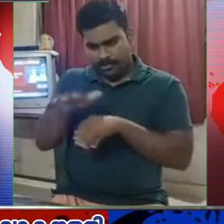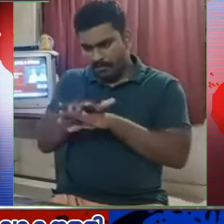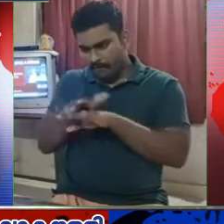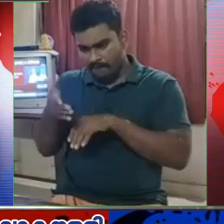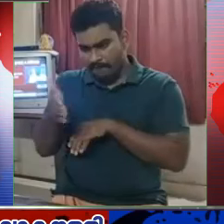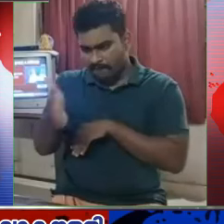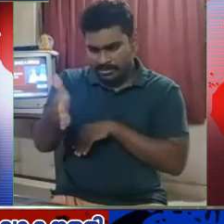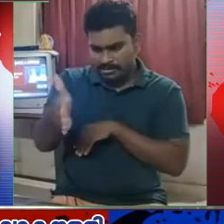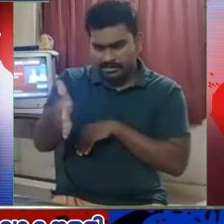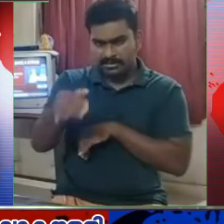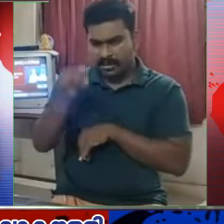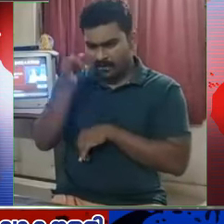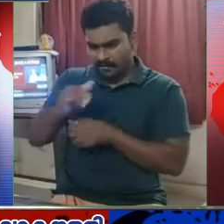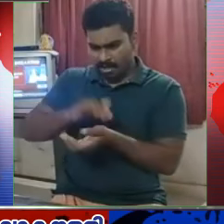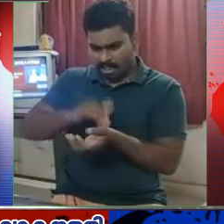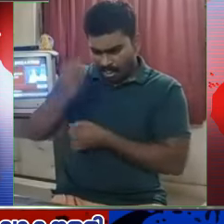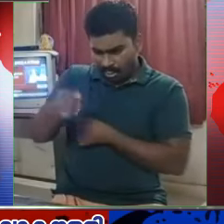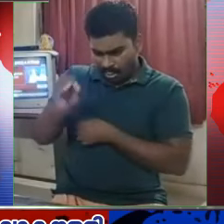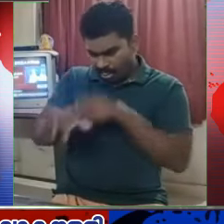അവർ പ്രത്യേകം പ്രതിസന്ധിയിലായിട്ടുണ്ട്.